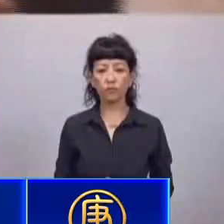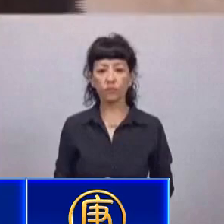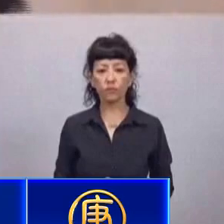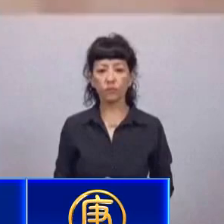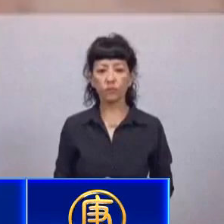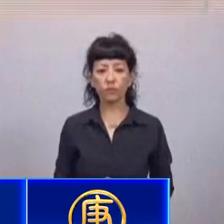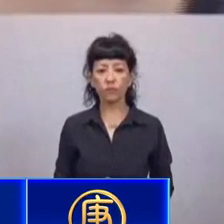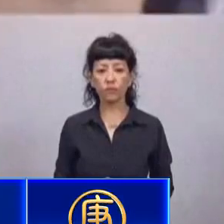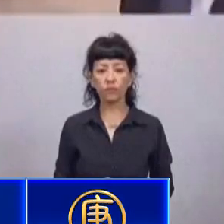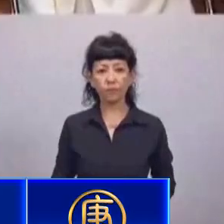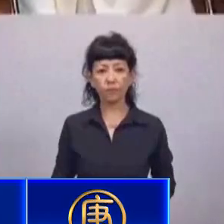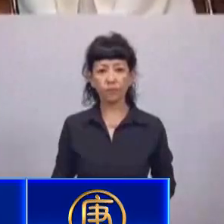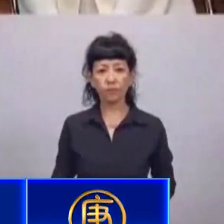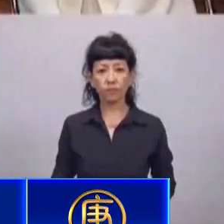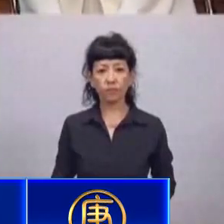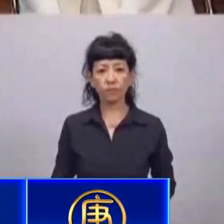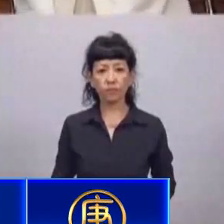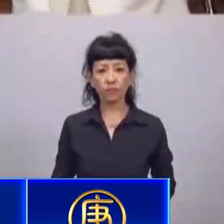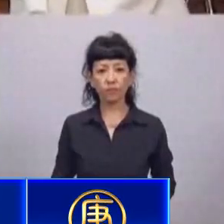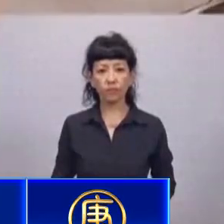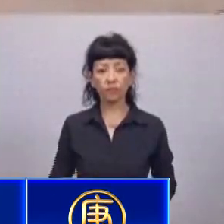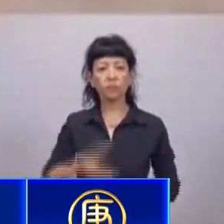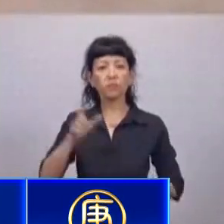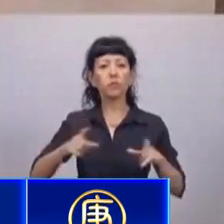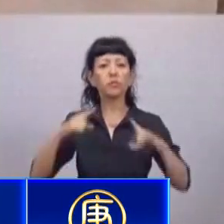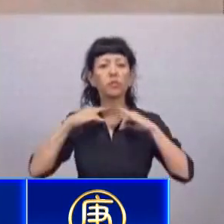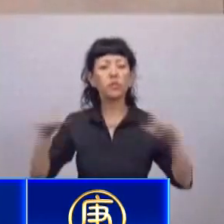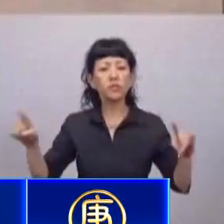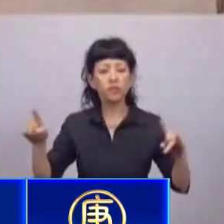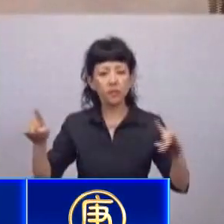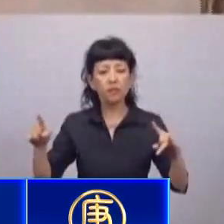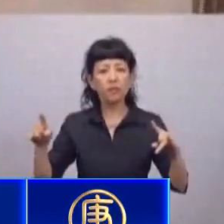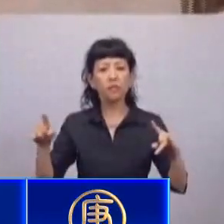唐亚太电视陈辉模、唐吉安整理报道。